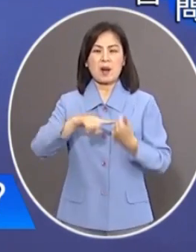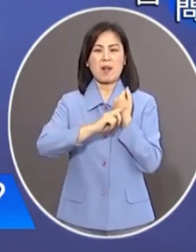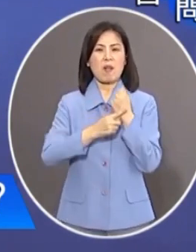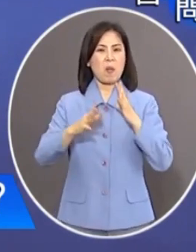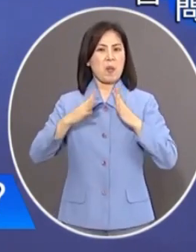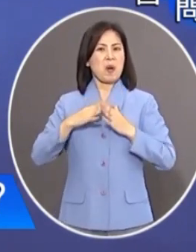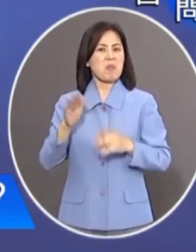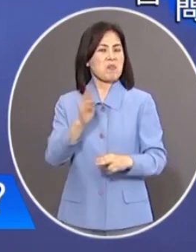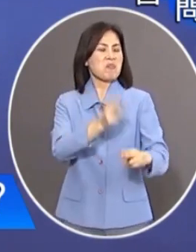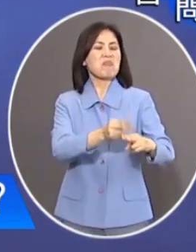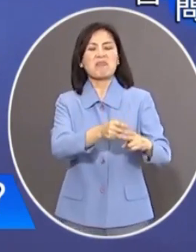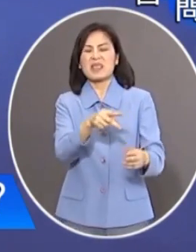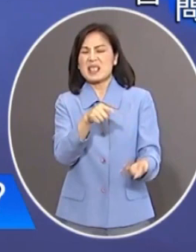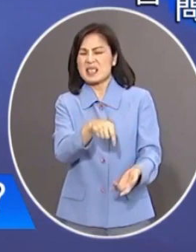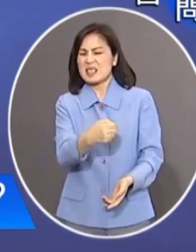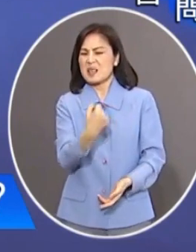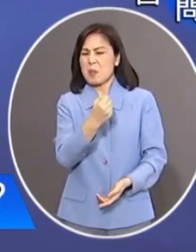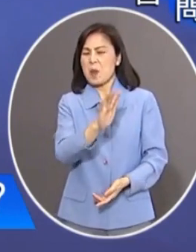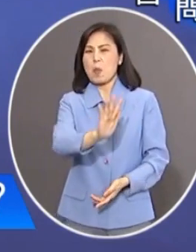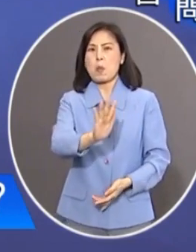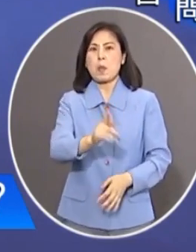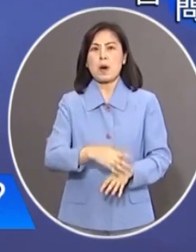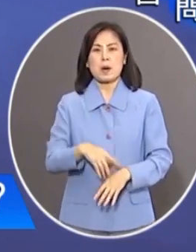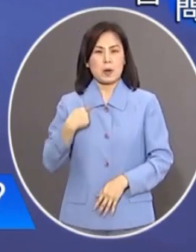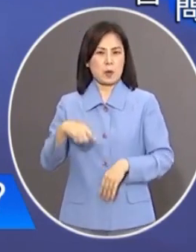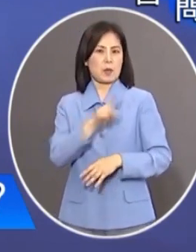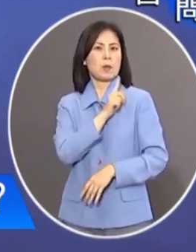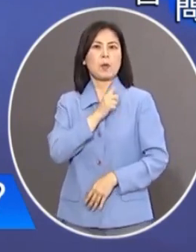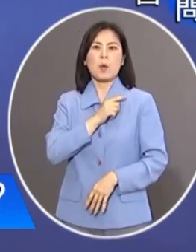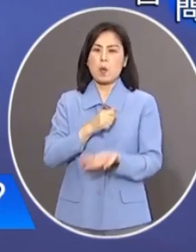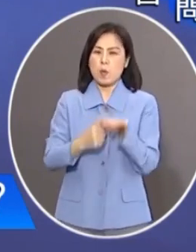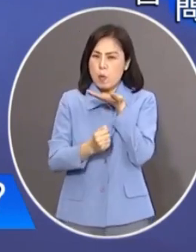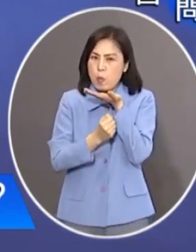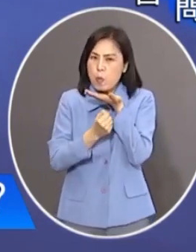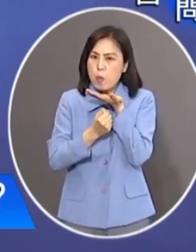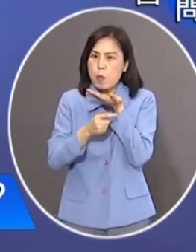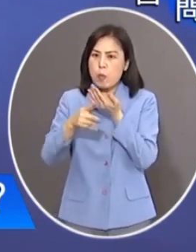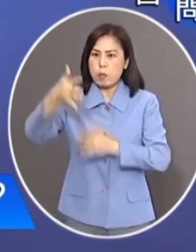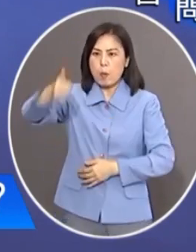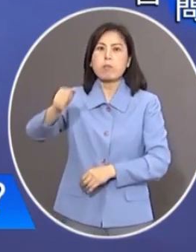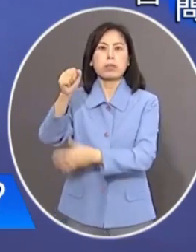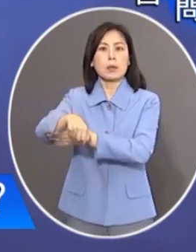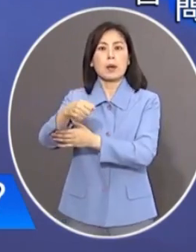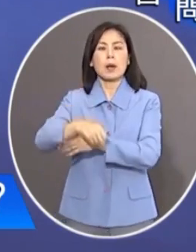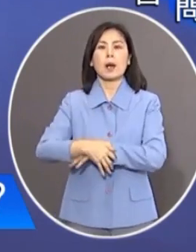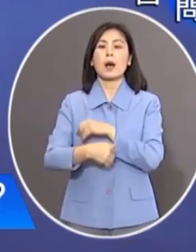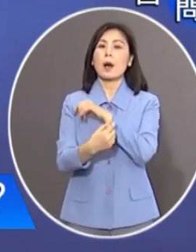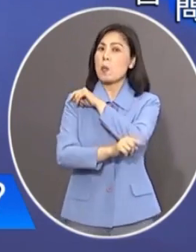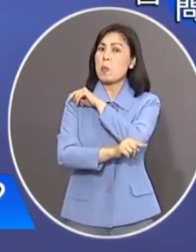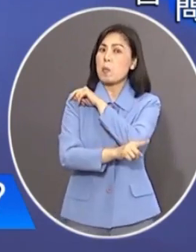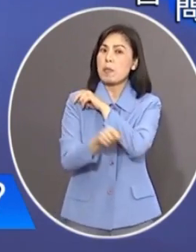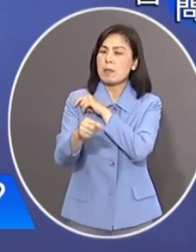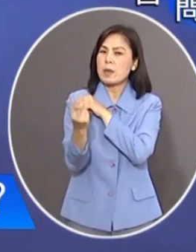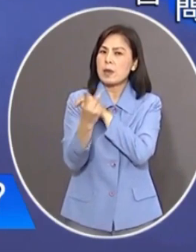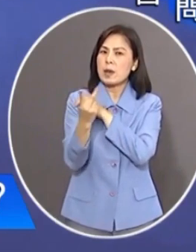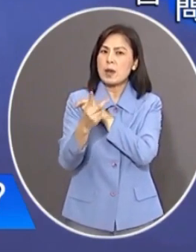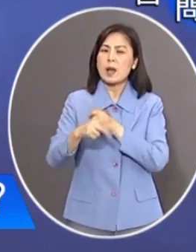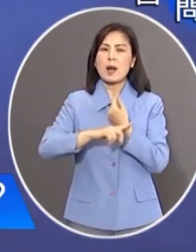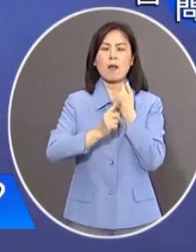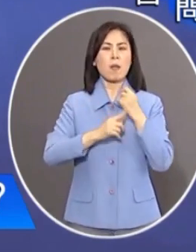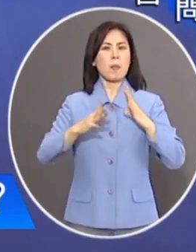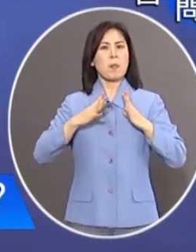信毒品这么厉害，向长官报告，我亲自吸毒，长官批准。最后这两个法官学养俱